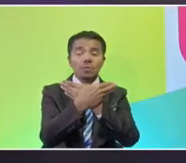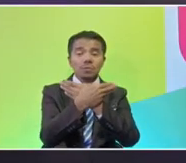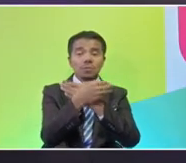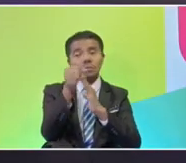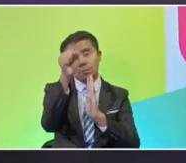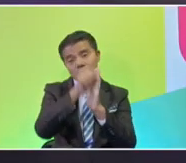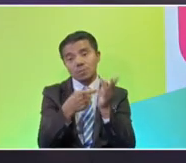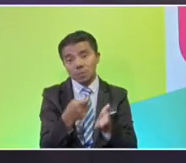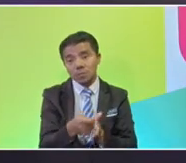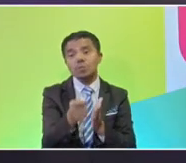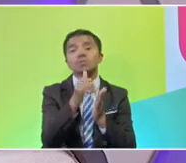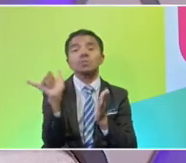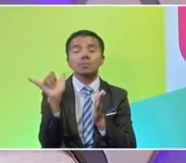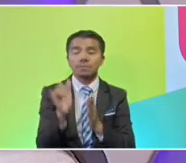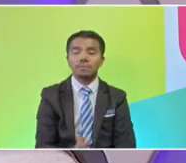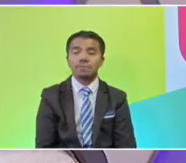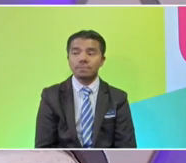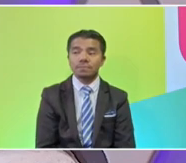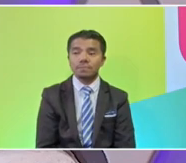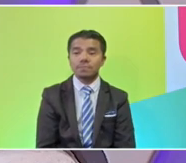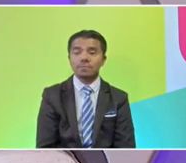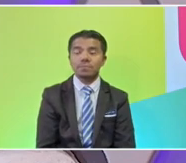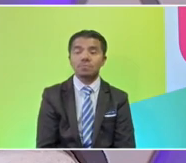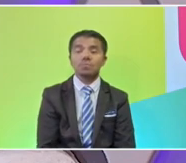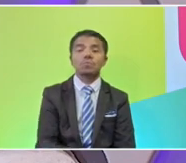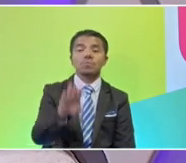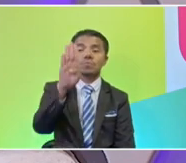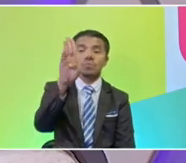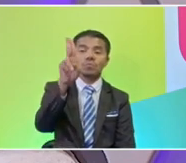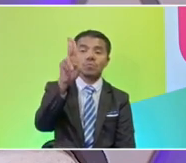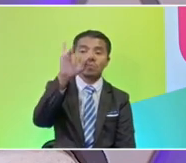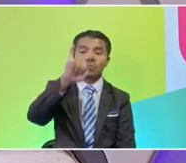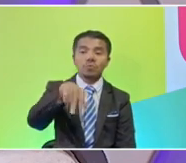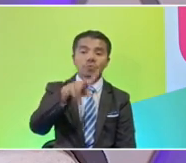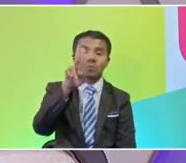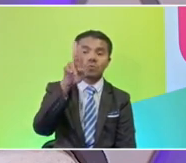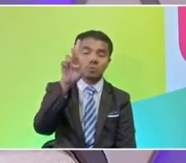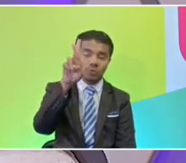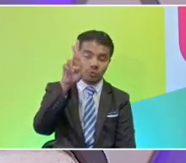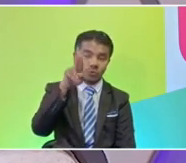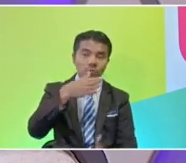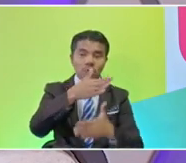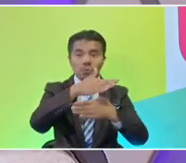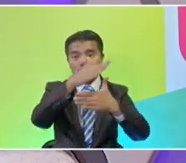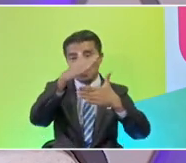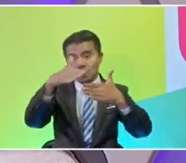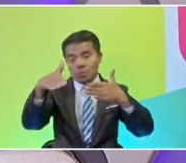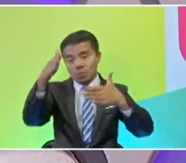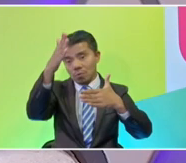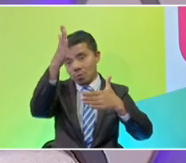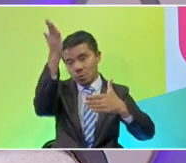ini dipanggil bentuk bujur untuk bujur bujur kita tak ketemu